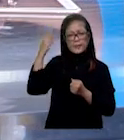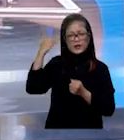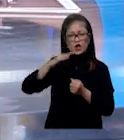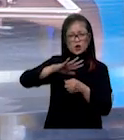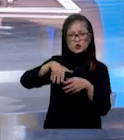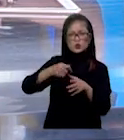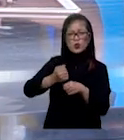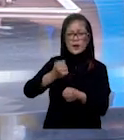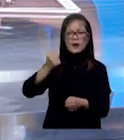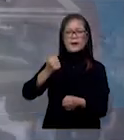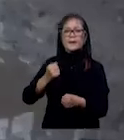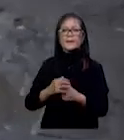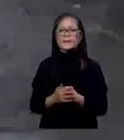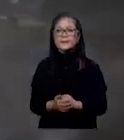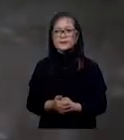curah.